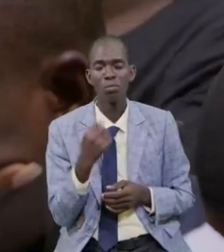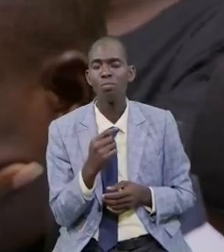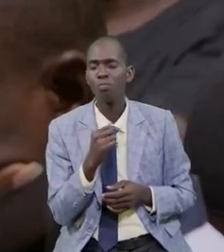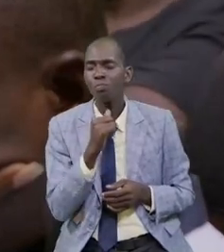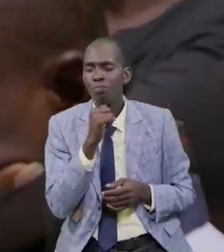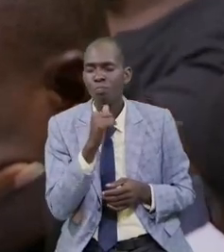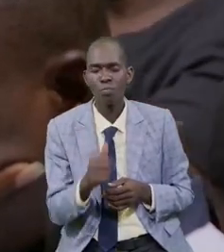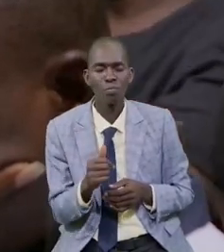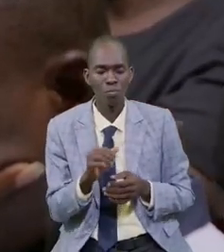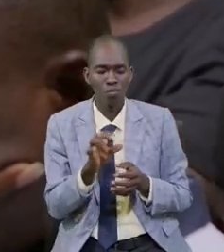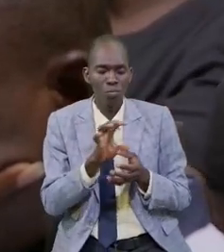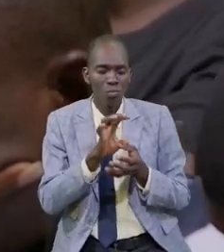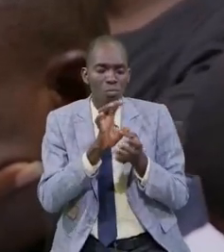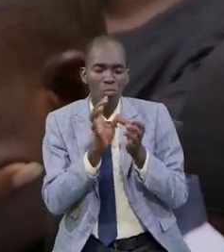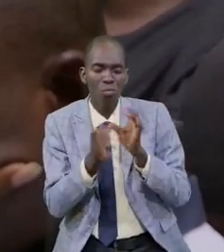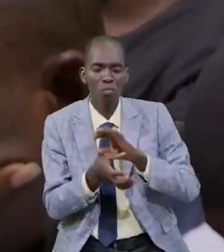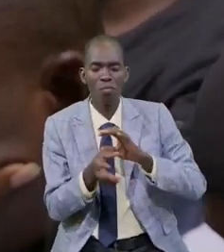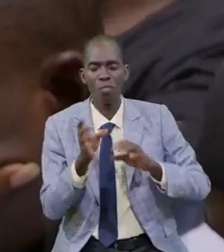les inconvertis,